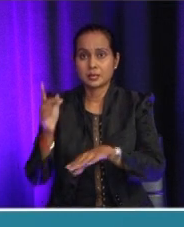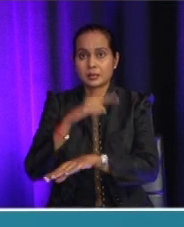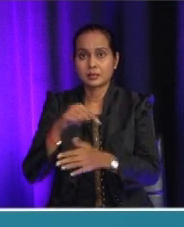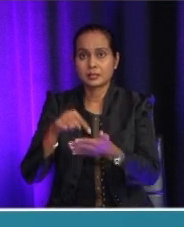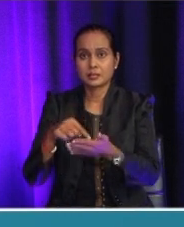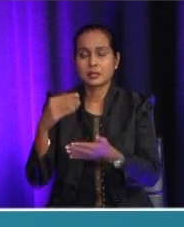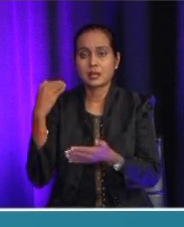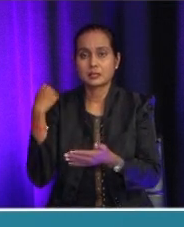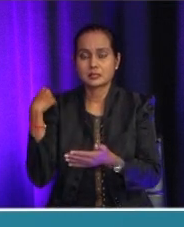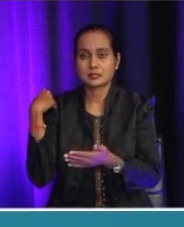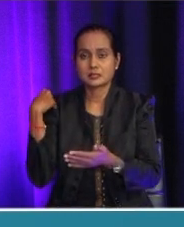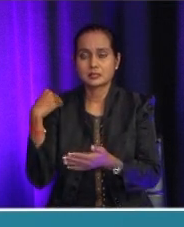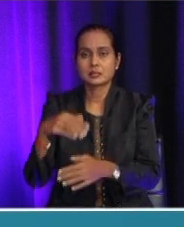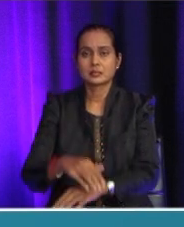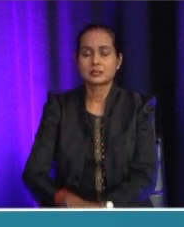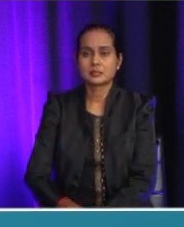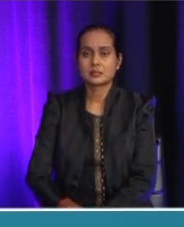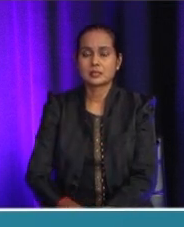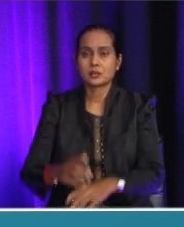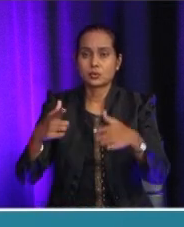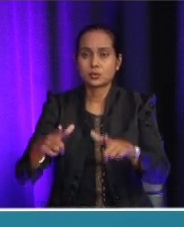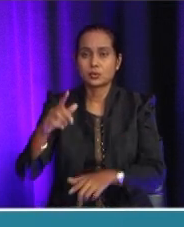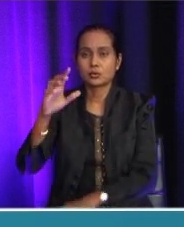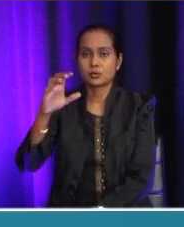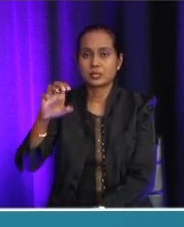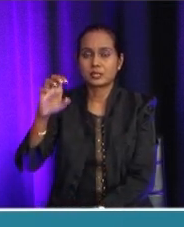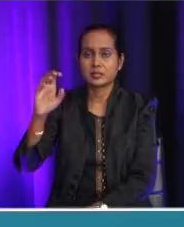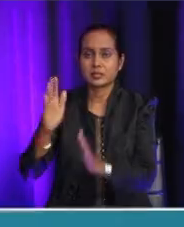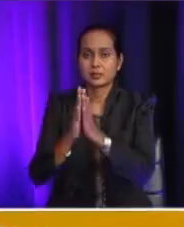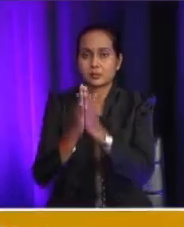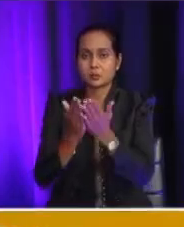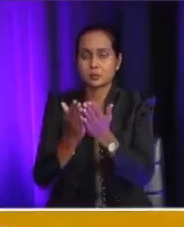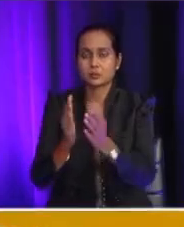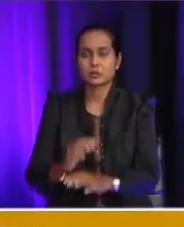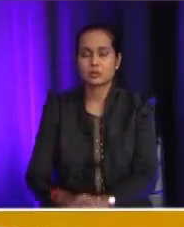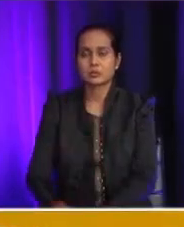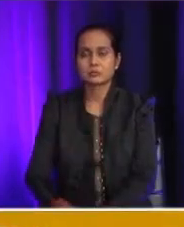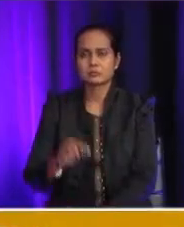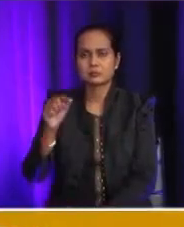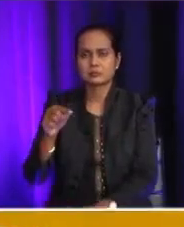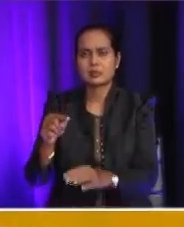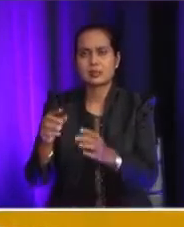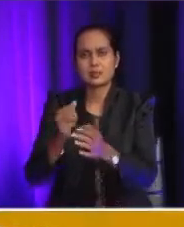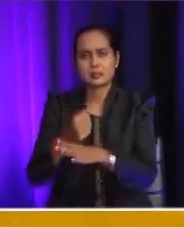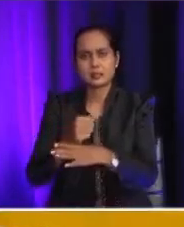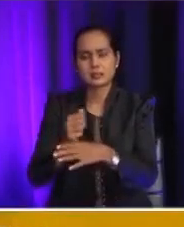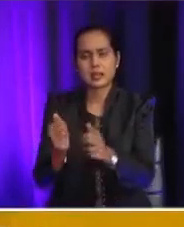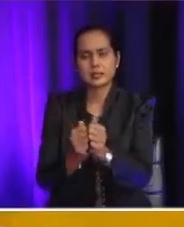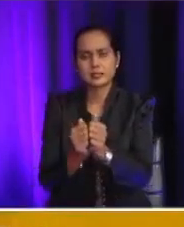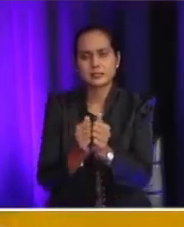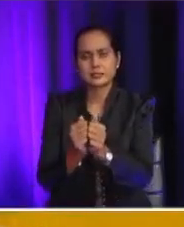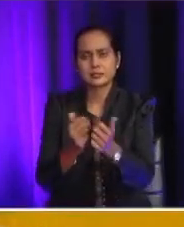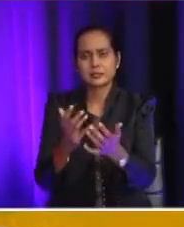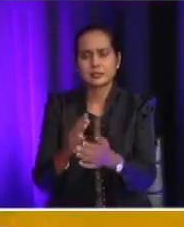buku, lorong e-buku, Akademi Kota Buku. Ini antara aktiviti-aktiviti ya. Kemudian adanya muzium bahasa